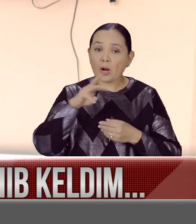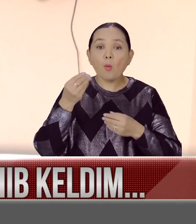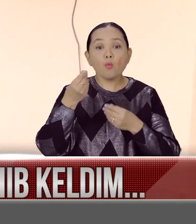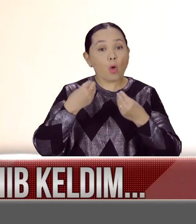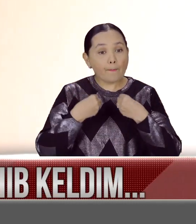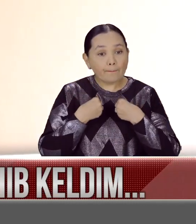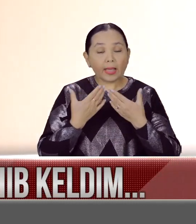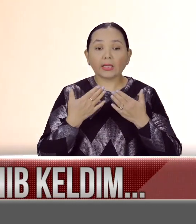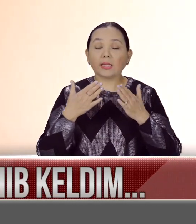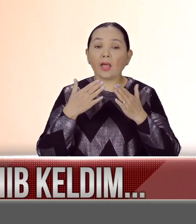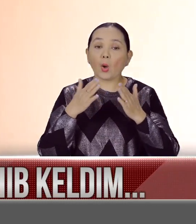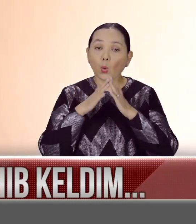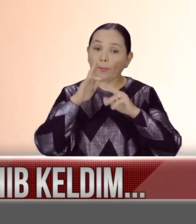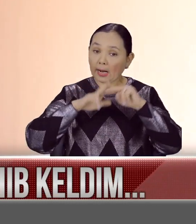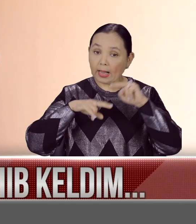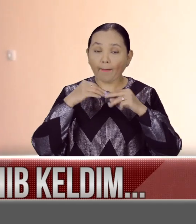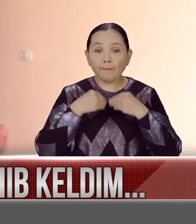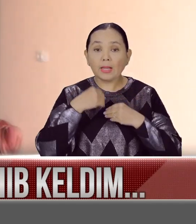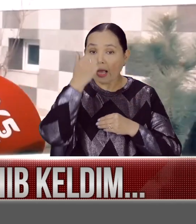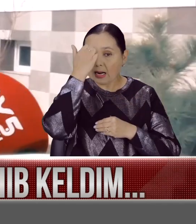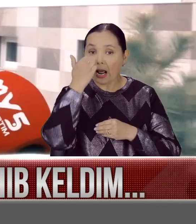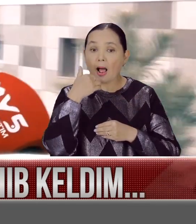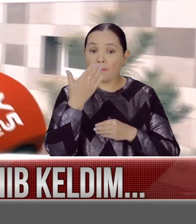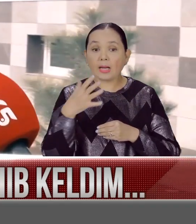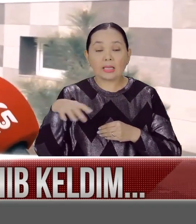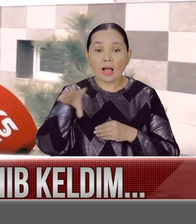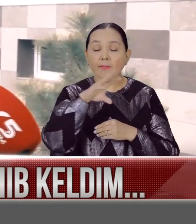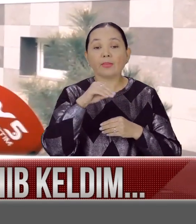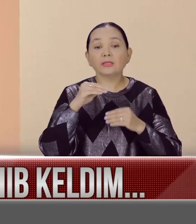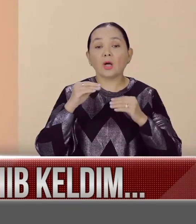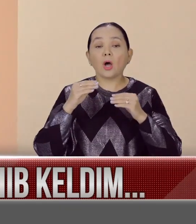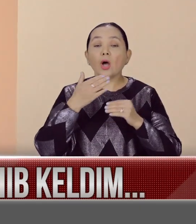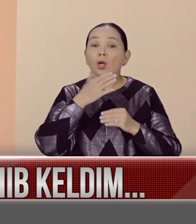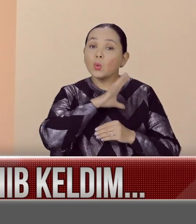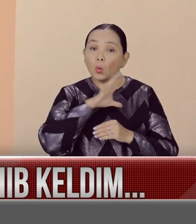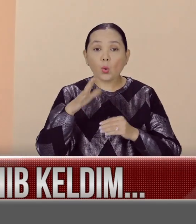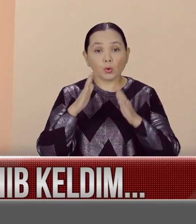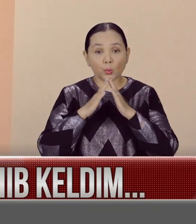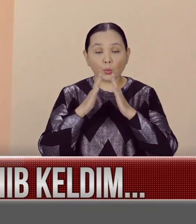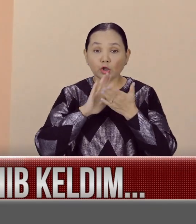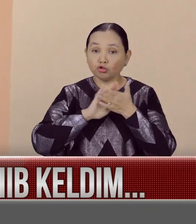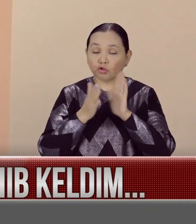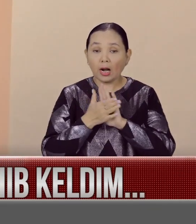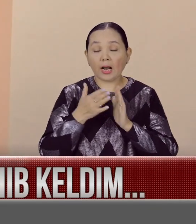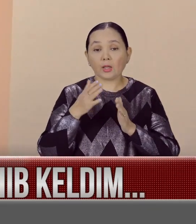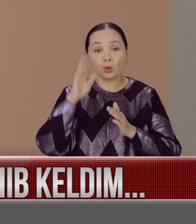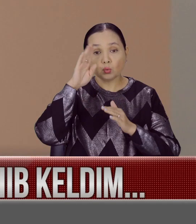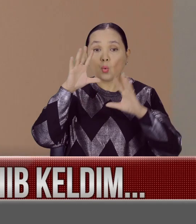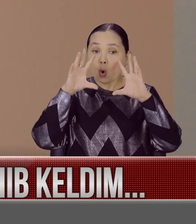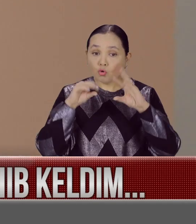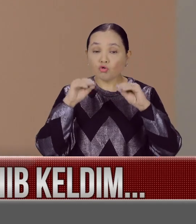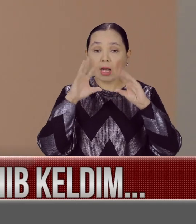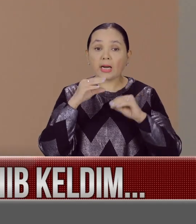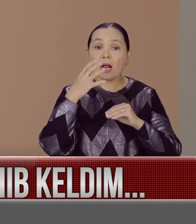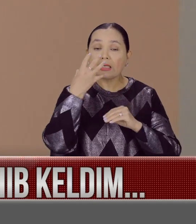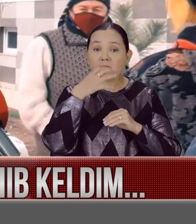berdi. Uyimizni yala qilib berdi. Mayrish, rahmat hammasiga. Bizlar tepa uyda sharoitlarimiz yo'q edi. Mana ulardan latoklardan suv ichardik.